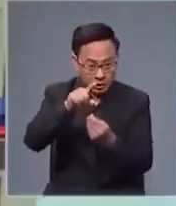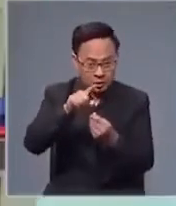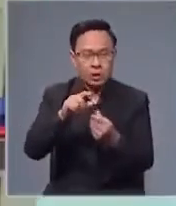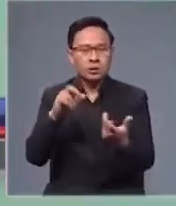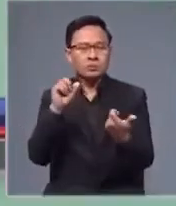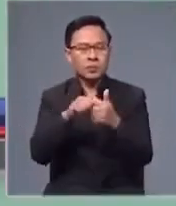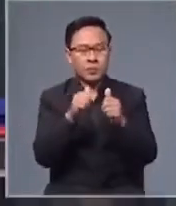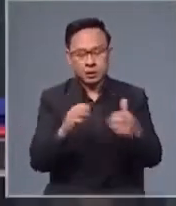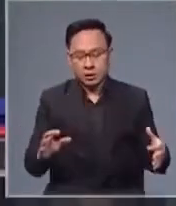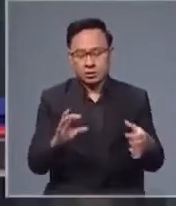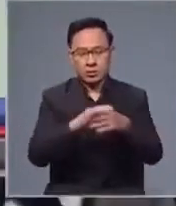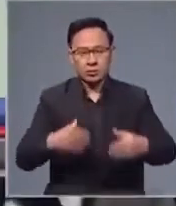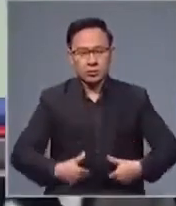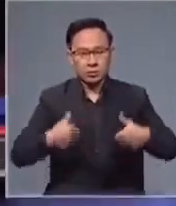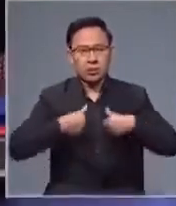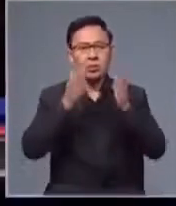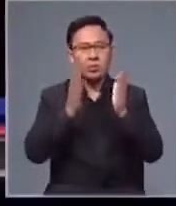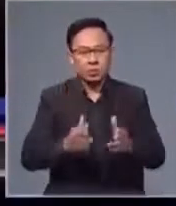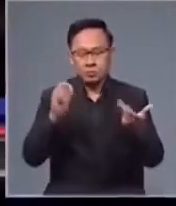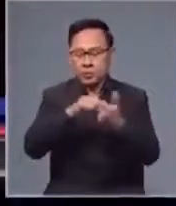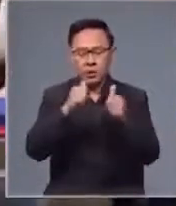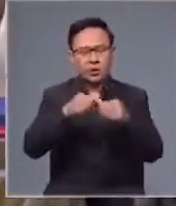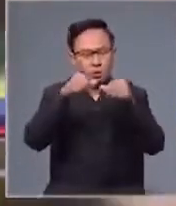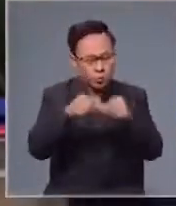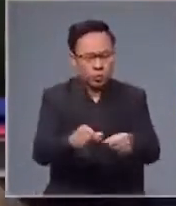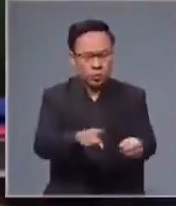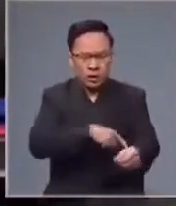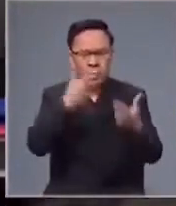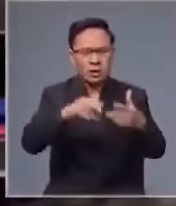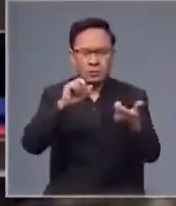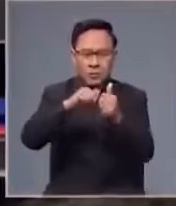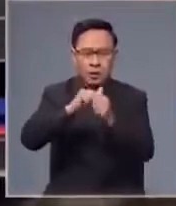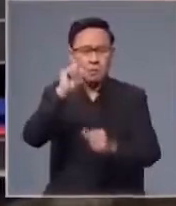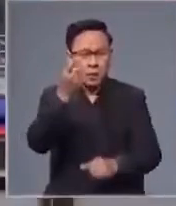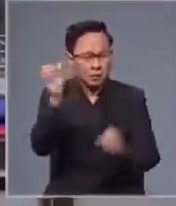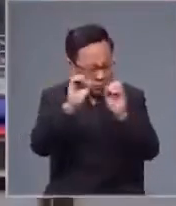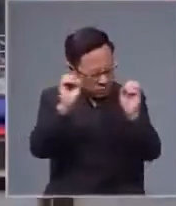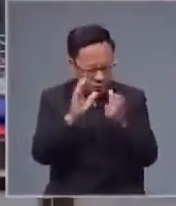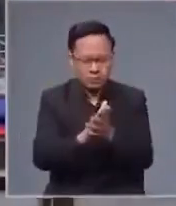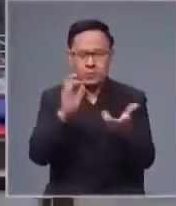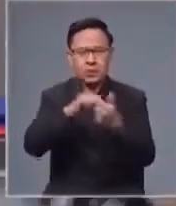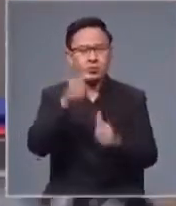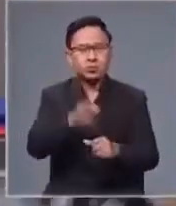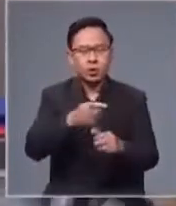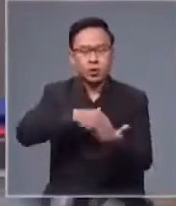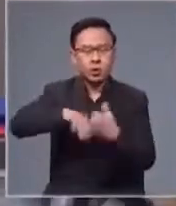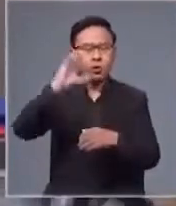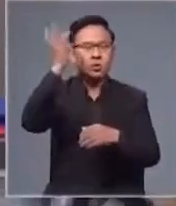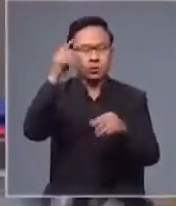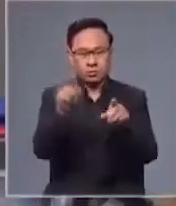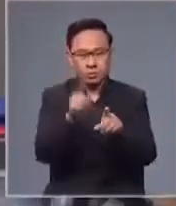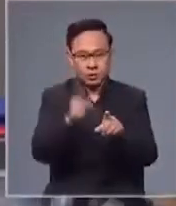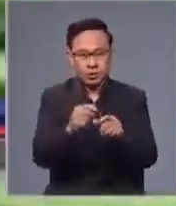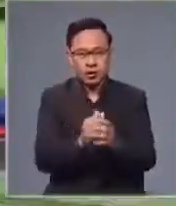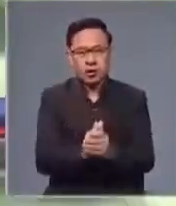รื่องใหม่ที่เพิ่งจะเกิดขึ้นในโลกนี้แต่ในทางกลับกันปัญหาเศรษฐกิจได้เกิดขึ้นมาพร้อม